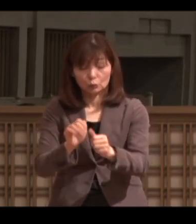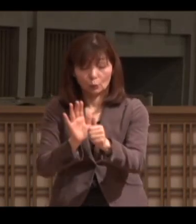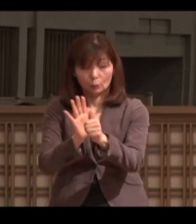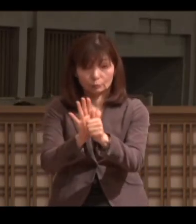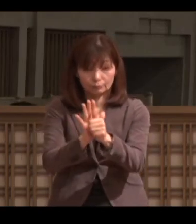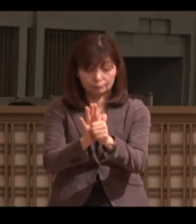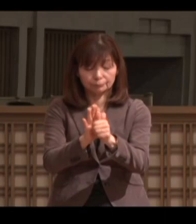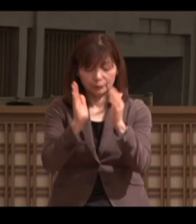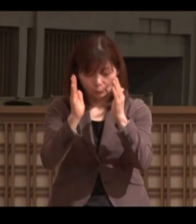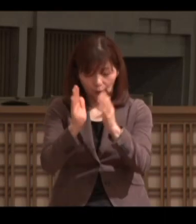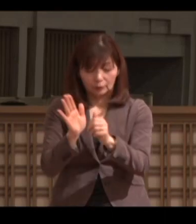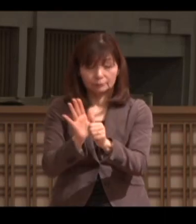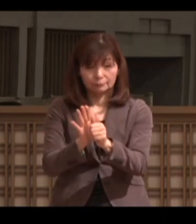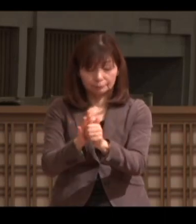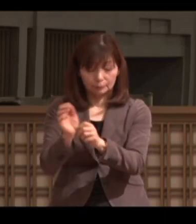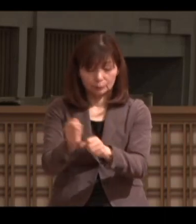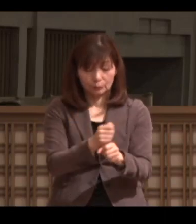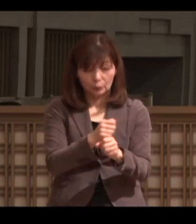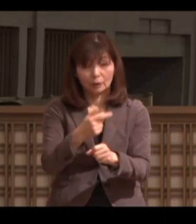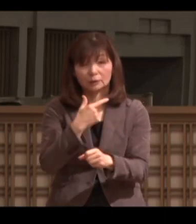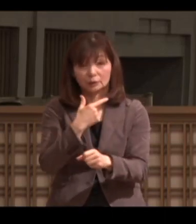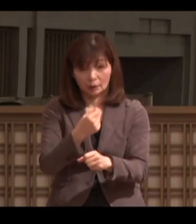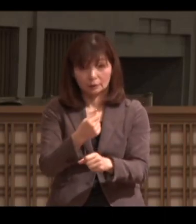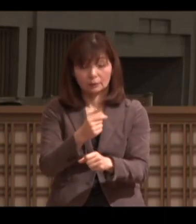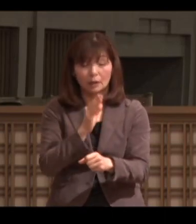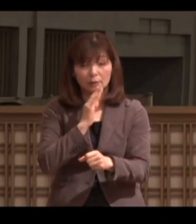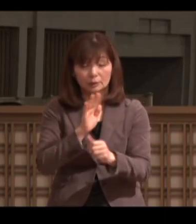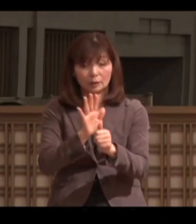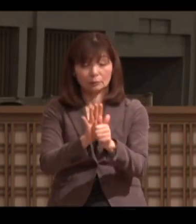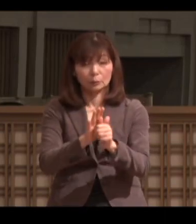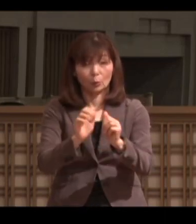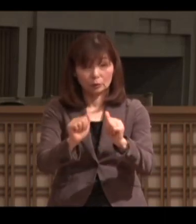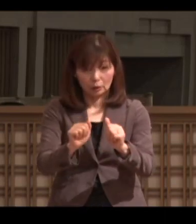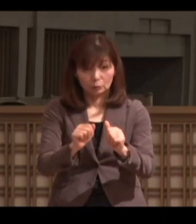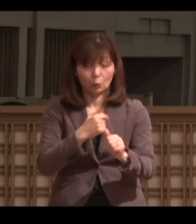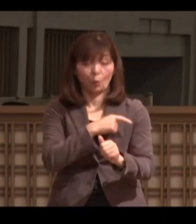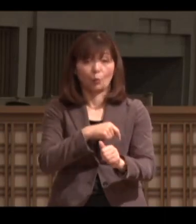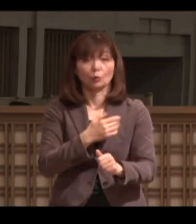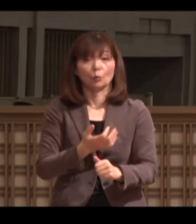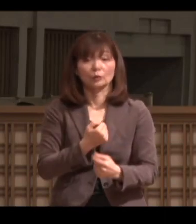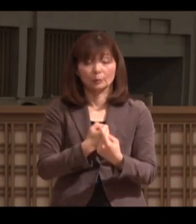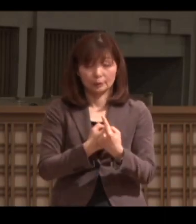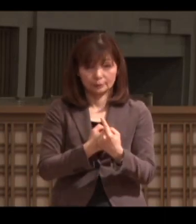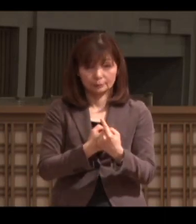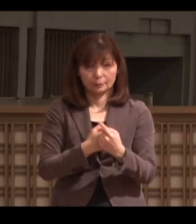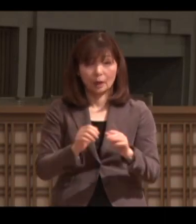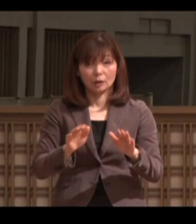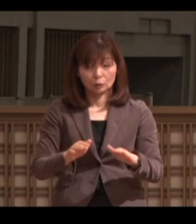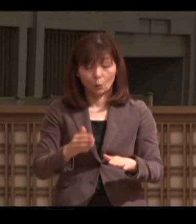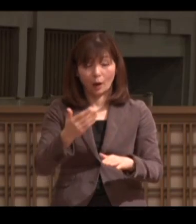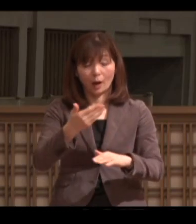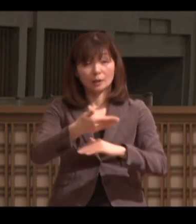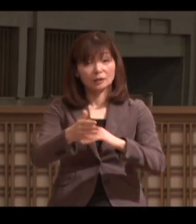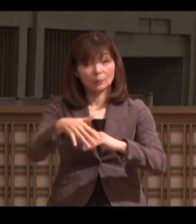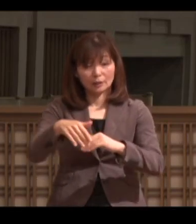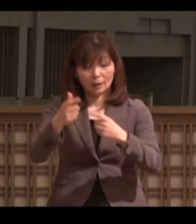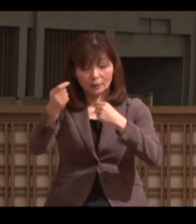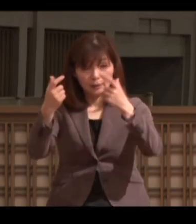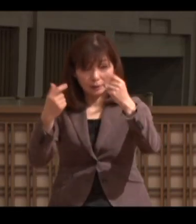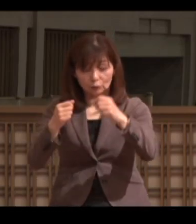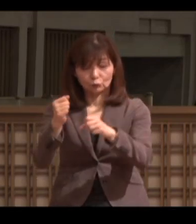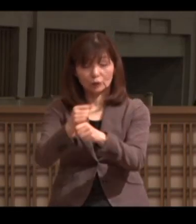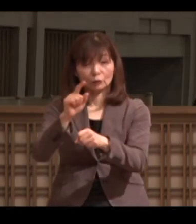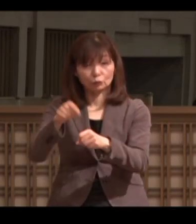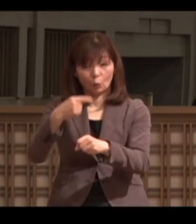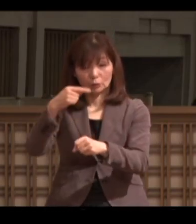いきたい実際させていただいてるという風な思いであります今日は島根大学のえ昨の博和教授により